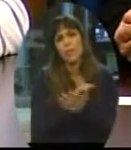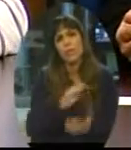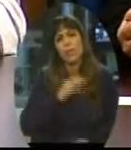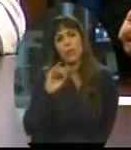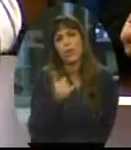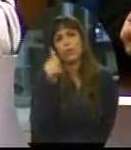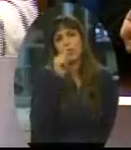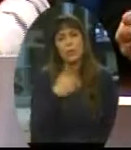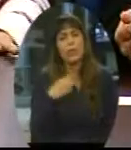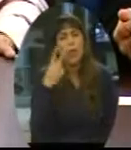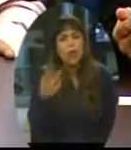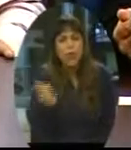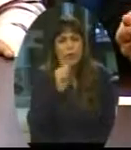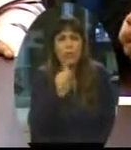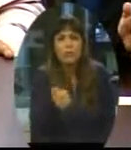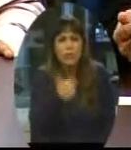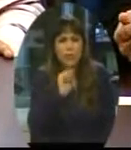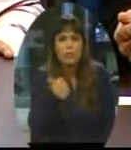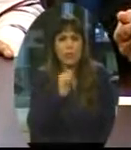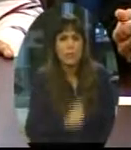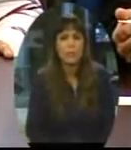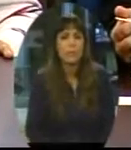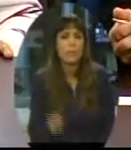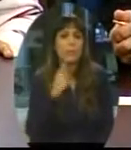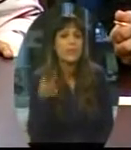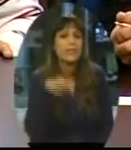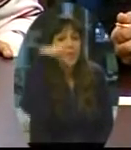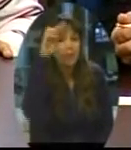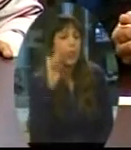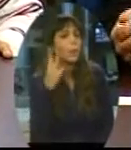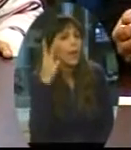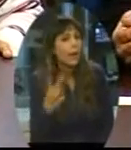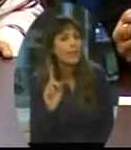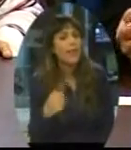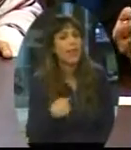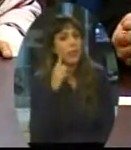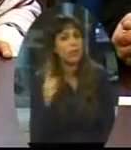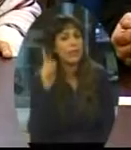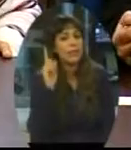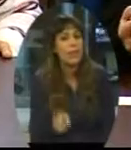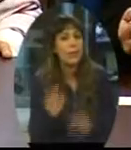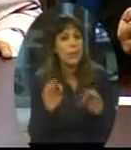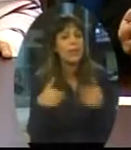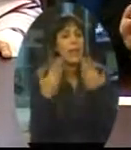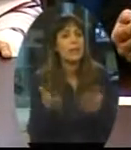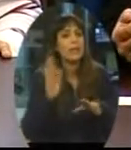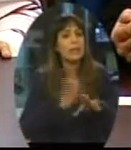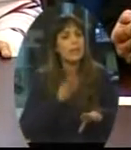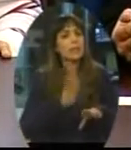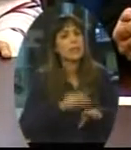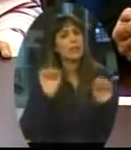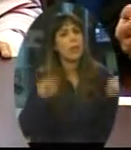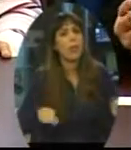איך הם שותים. לגבי סיירת ההורים, נתקלתי בזה. אני חושבת שצריך באמת לתת להם סמכות. באופן אישי, כשאנחנו